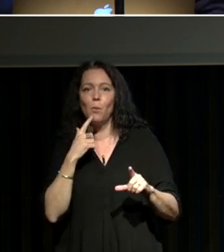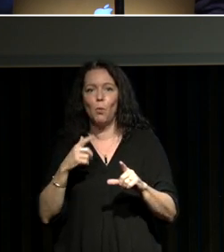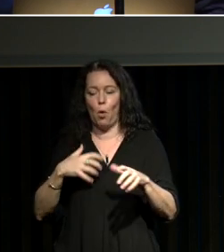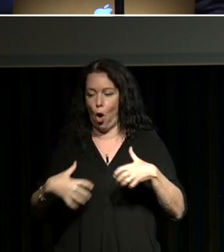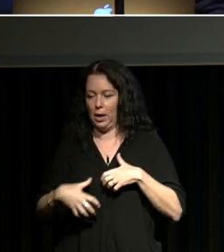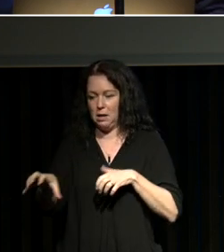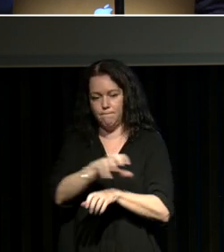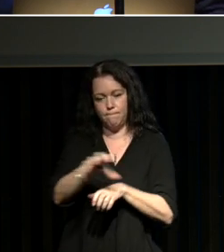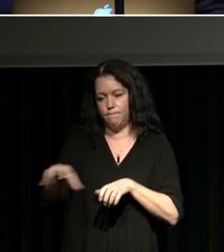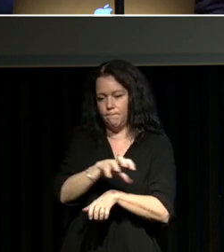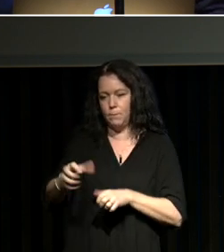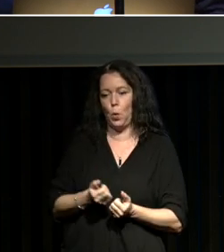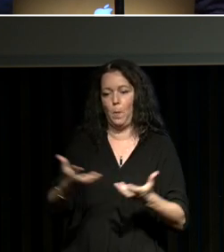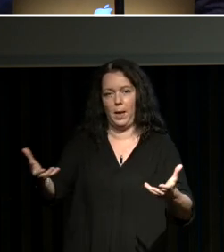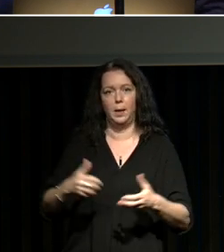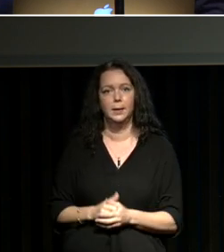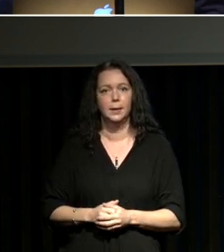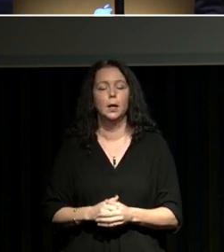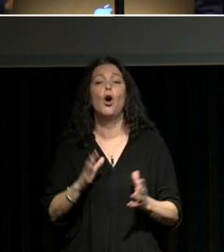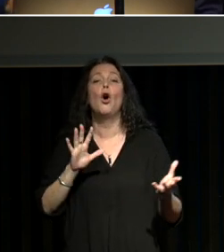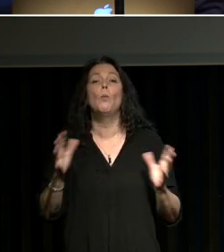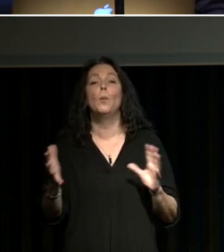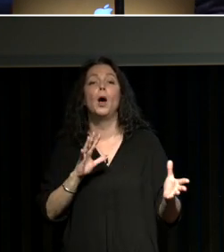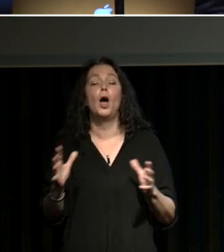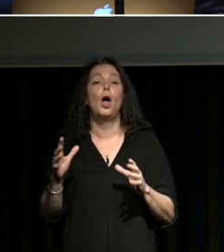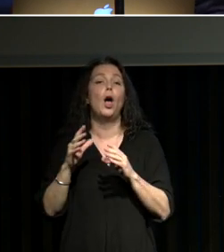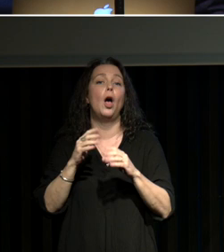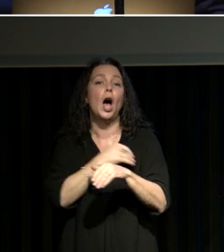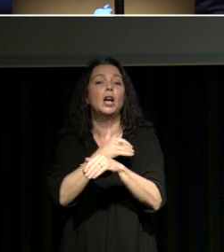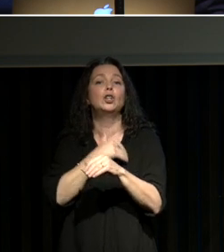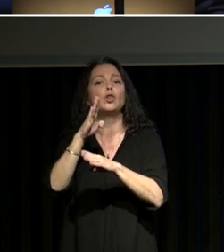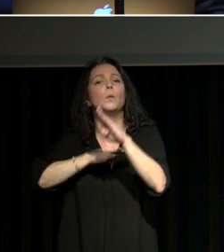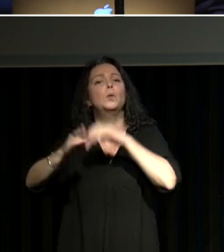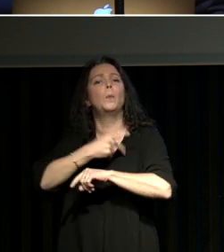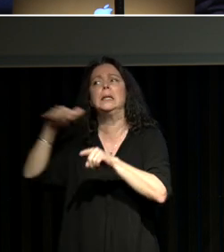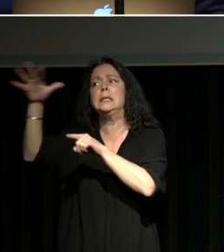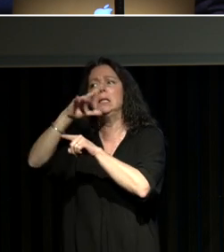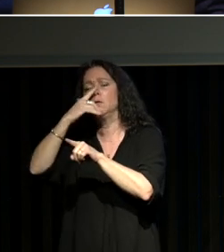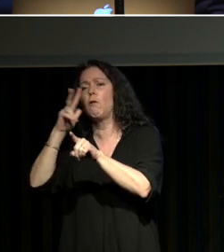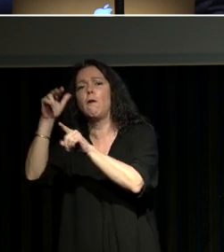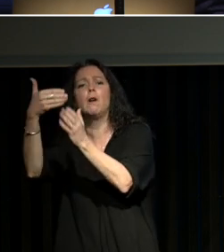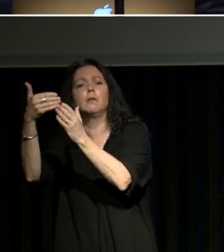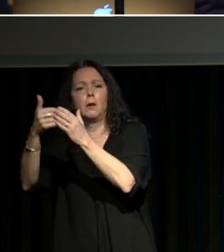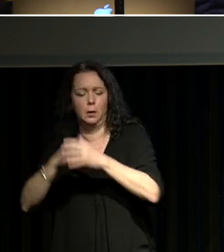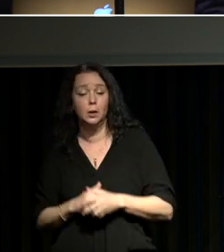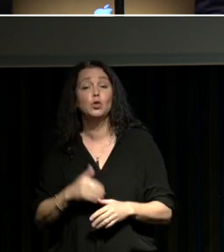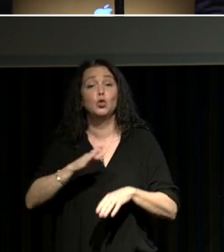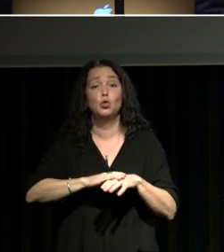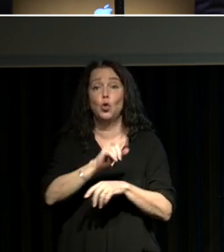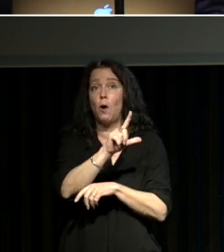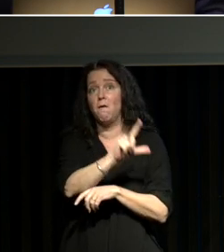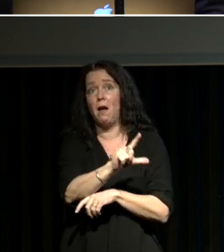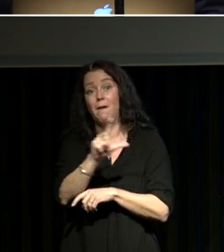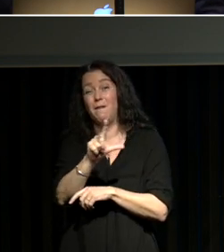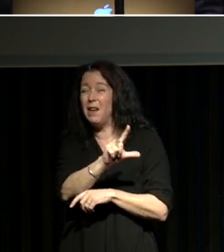l'année. Avec des écarts types, c'était ce qui était prévu par l'Agence de la biomédecine. Il s'est avéré qu'il y a eu entre 20 et 25% de moins de